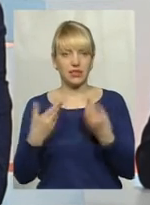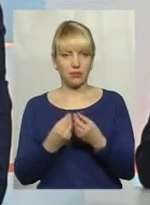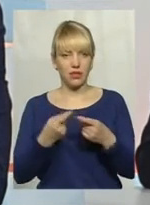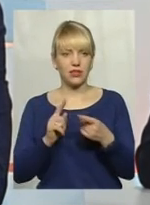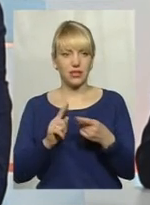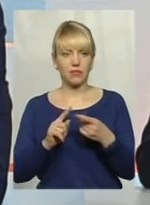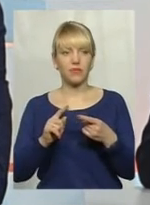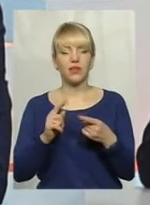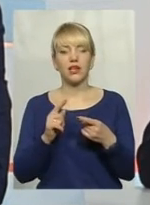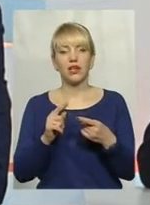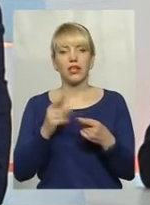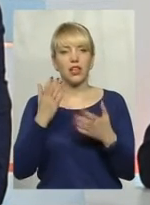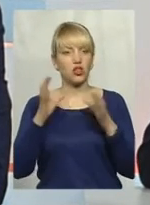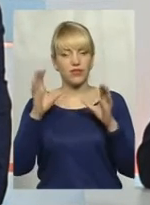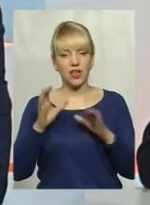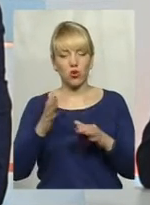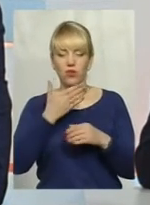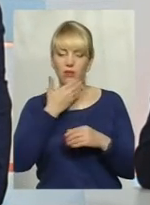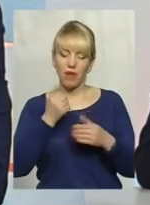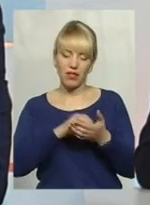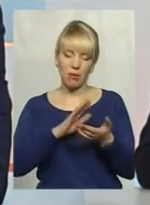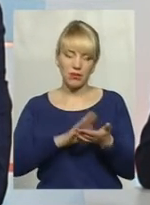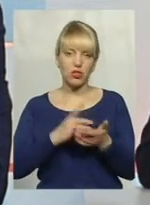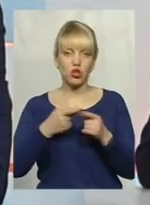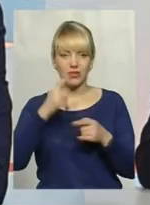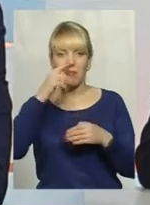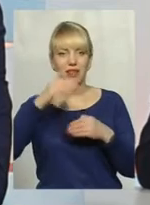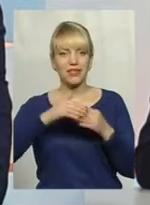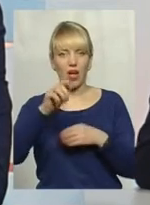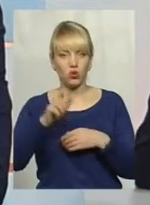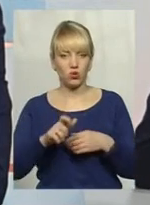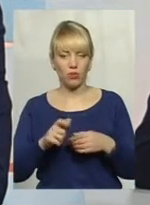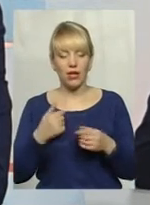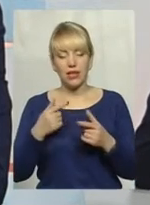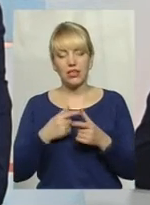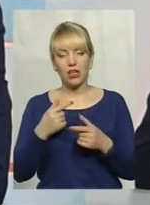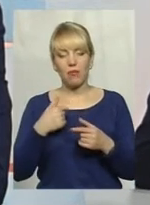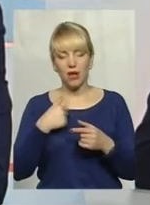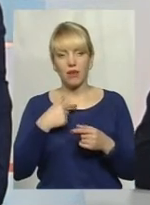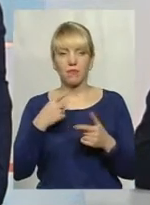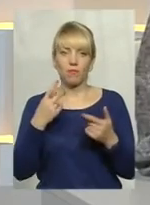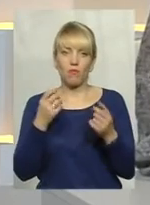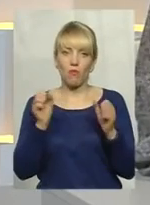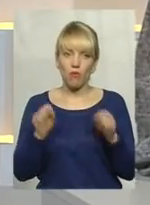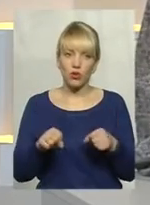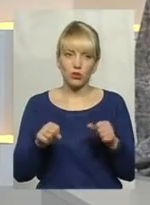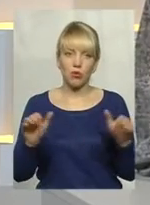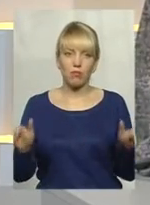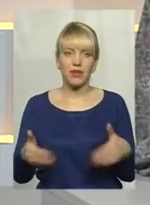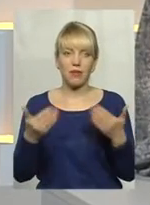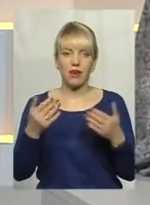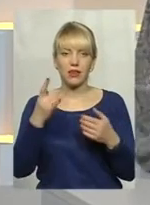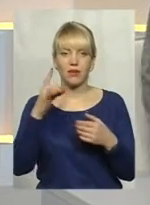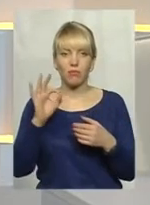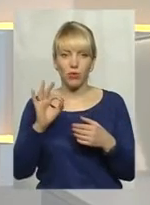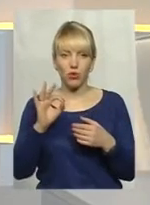це близька особа. Значить, чи можемо ми ставити питання про дії в умовах конфлікту інтересів? Ну, власне, я земельну